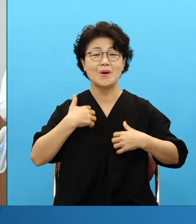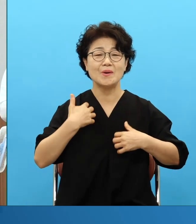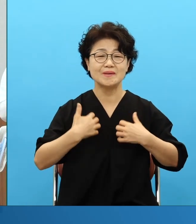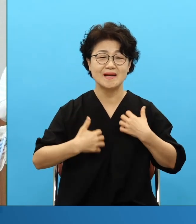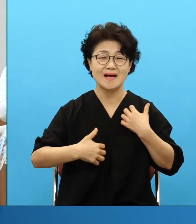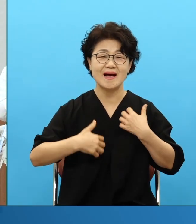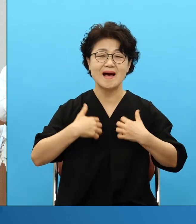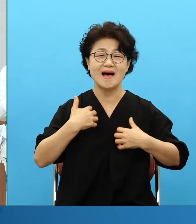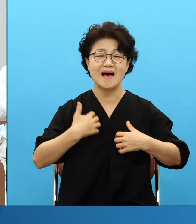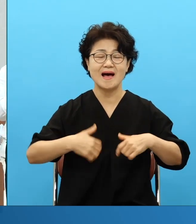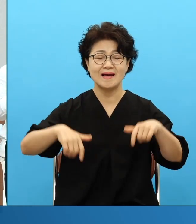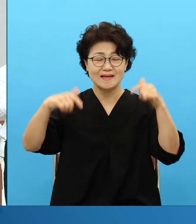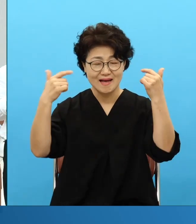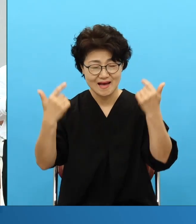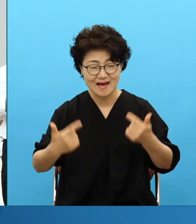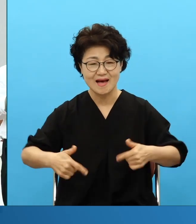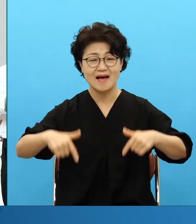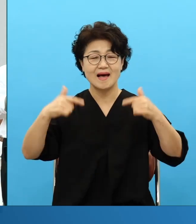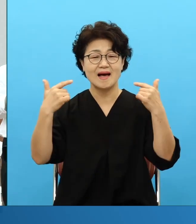기쁘도다.